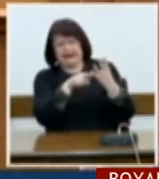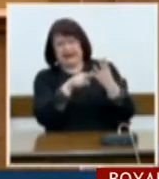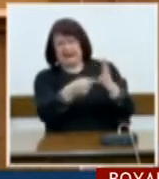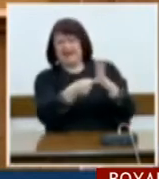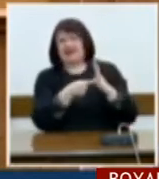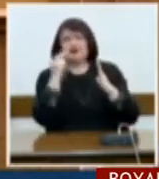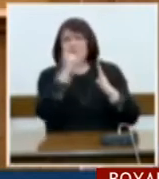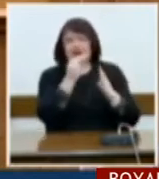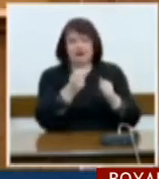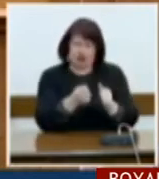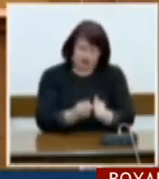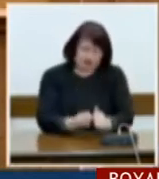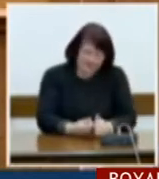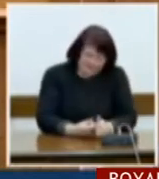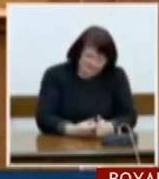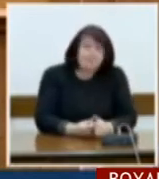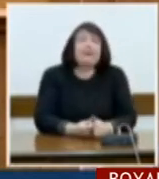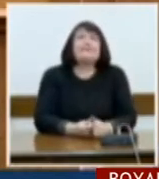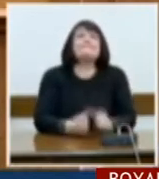Έλλειμμα κατανόησης του μεγέθους της κρίσης,